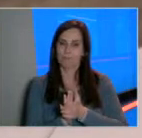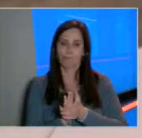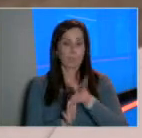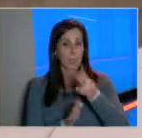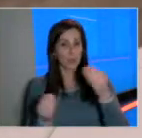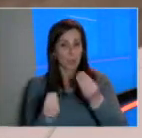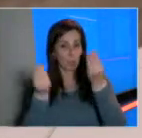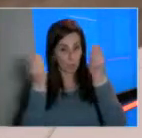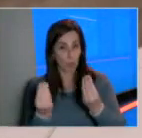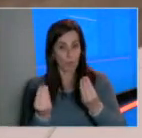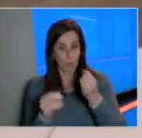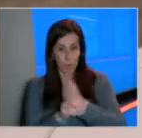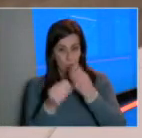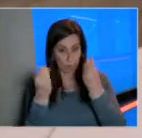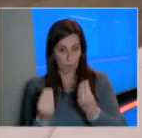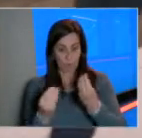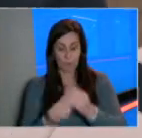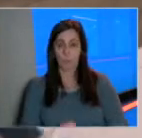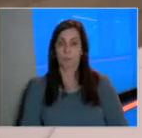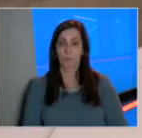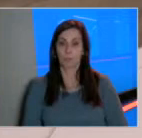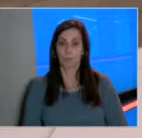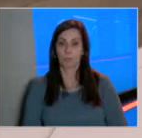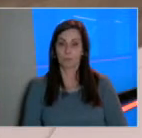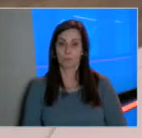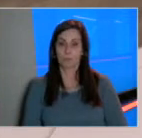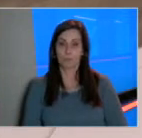יש איזשהו תחום שמטופל בצורה טובה?